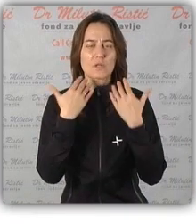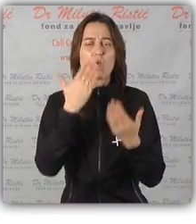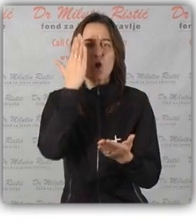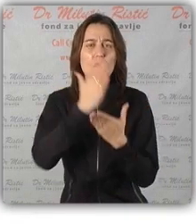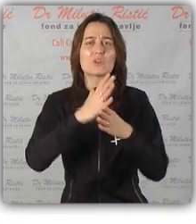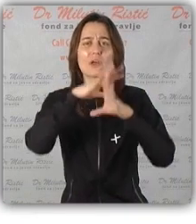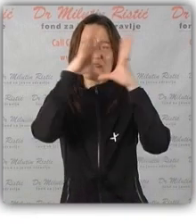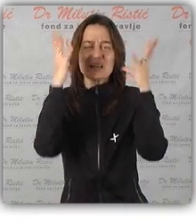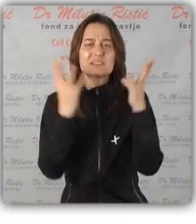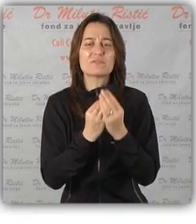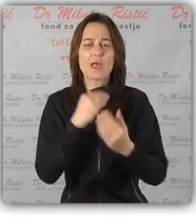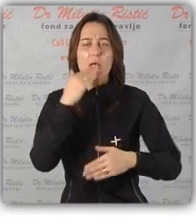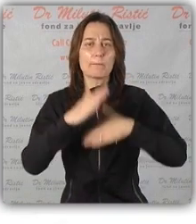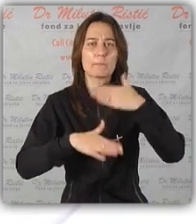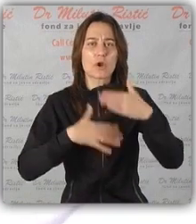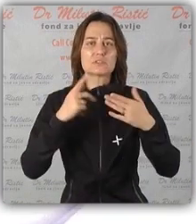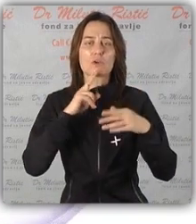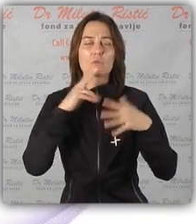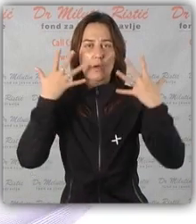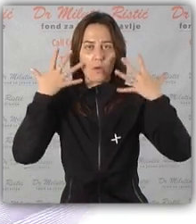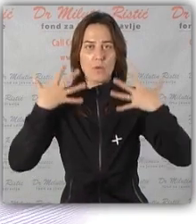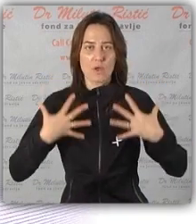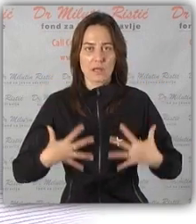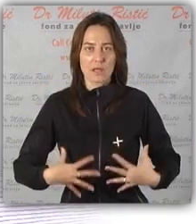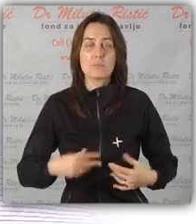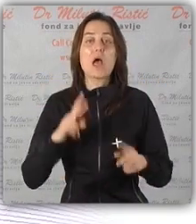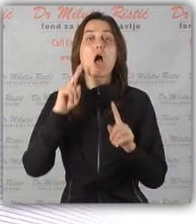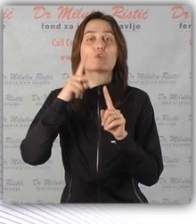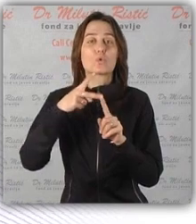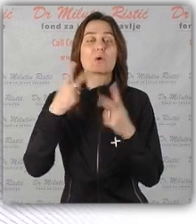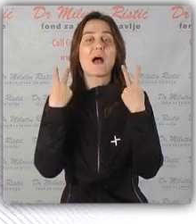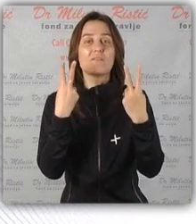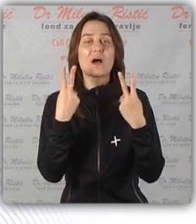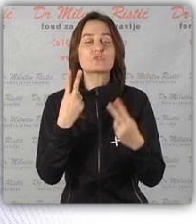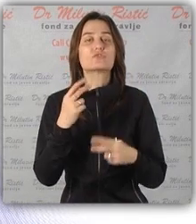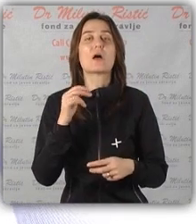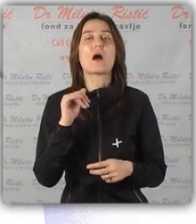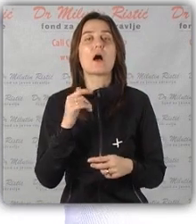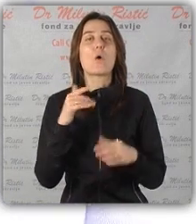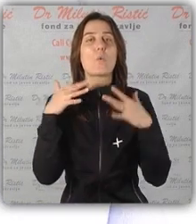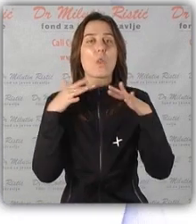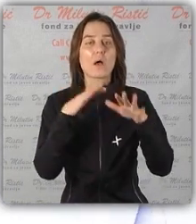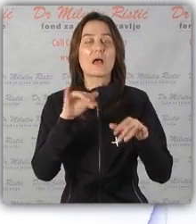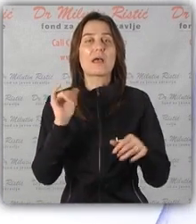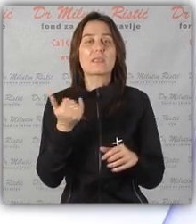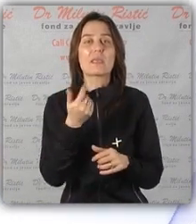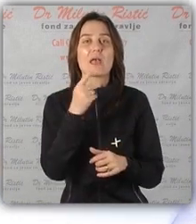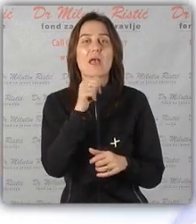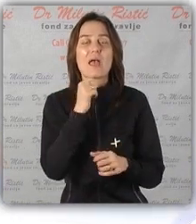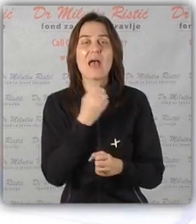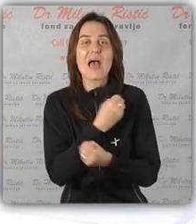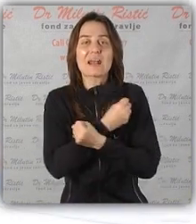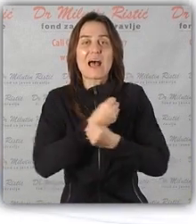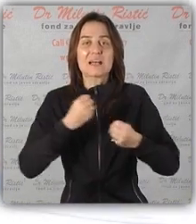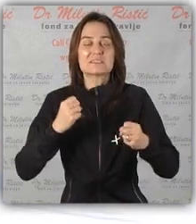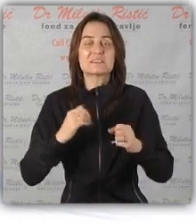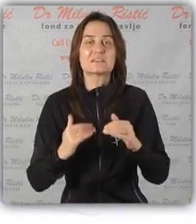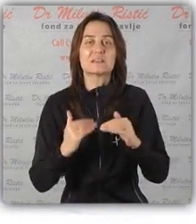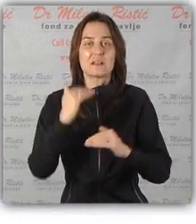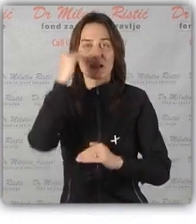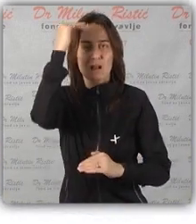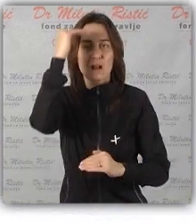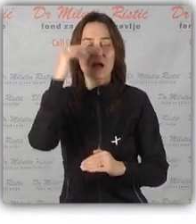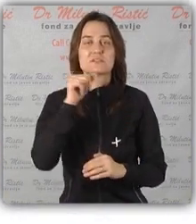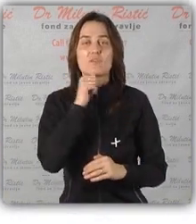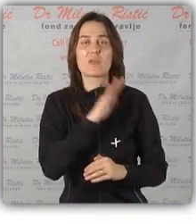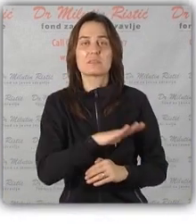znači uticaj na gotovo sve metaboličke procese koji se odvijaju u organizmu i druga bitna uloga jeste uloga u rastu i